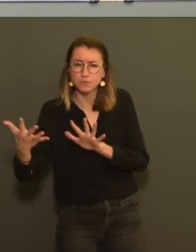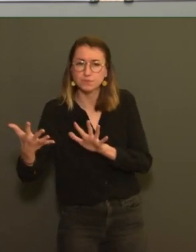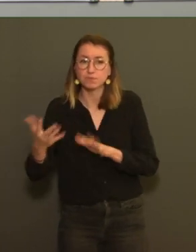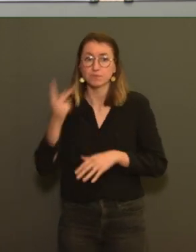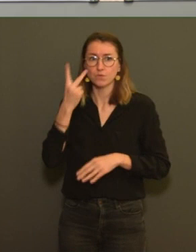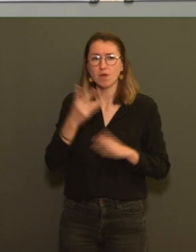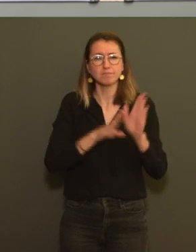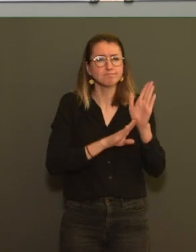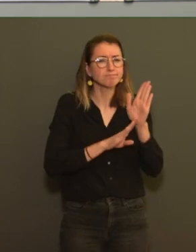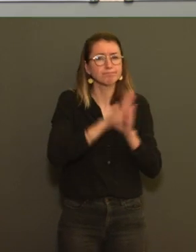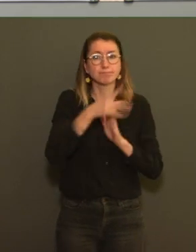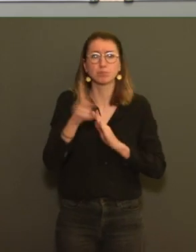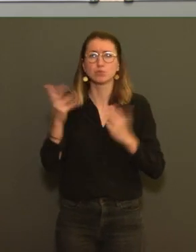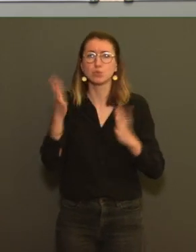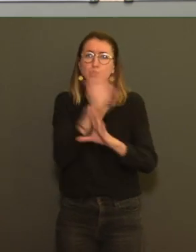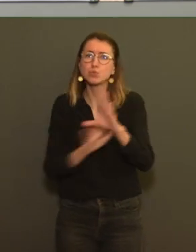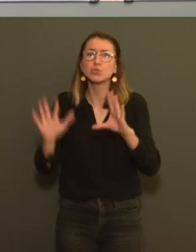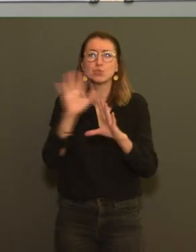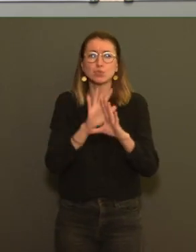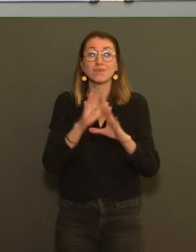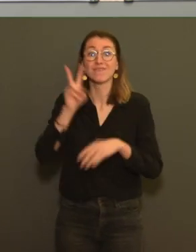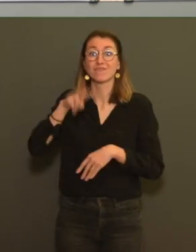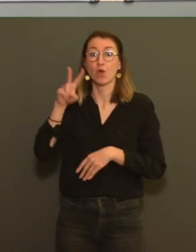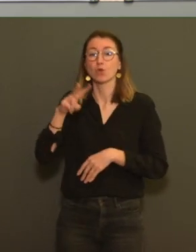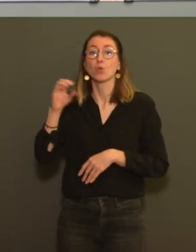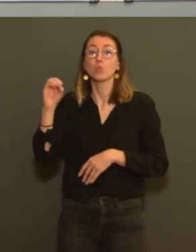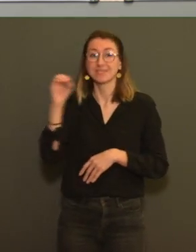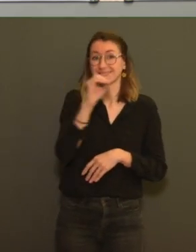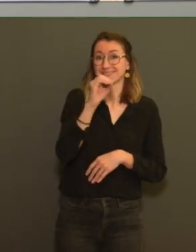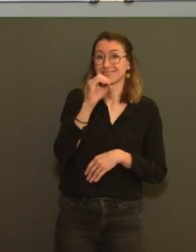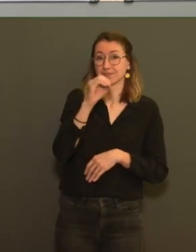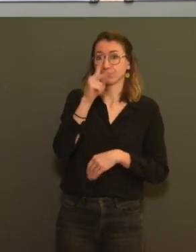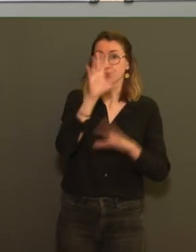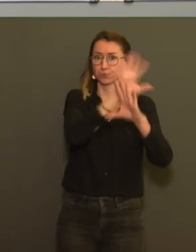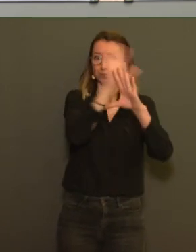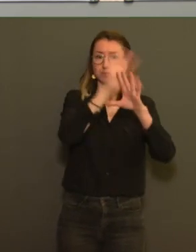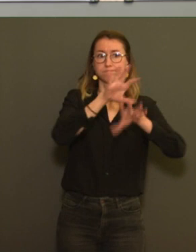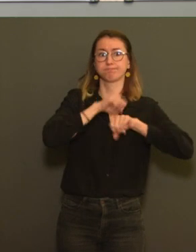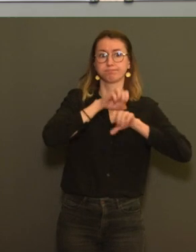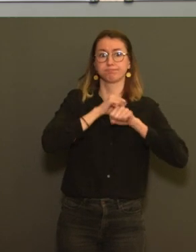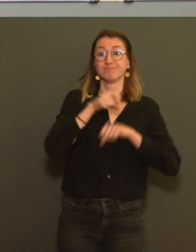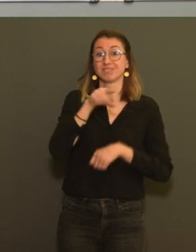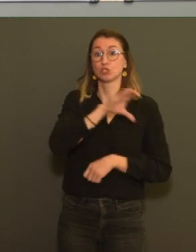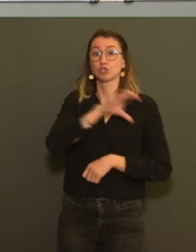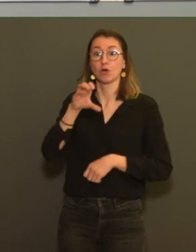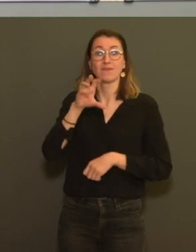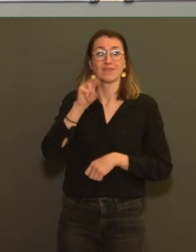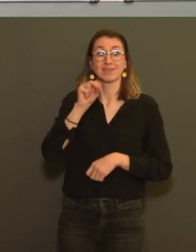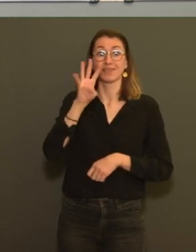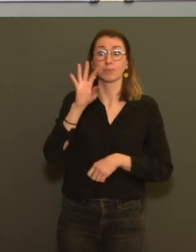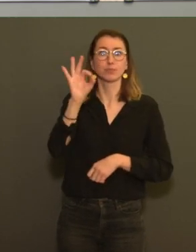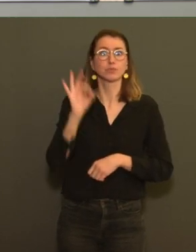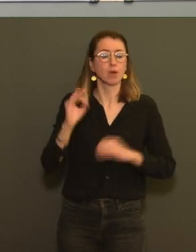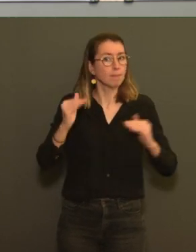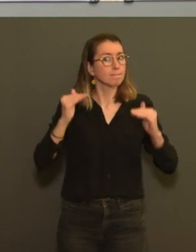Flandre occidentale, avec 124% d'augmentation. Mais il faut quand même bien signaler qu'en nombre absolu, ceci reste